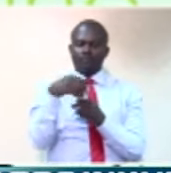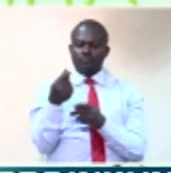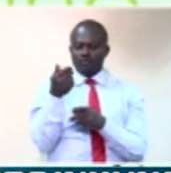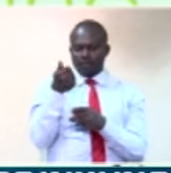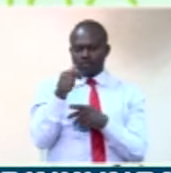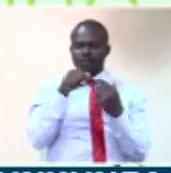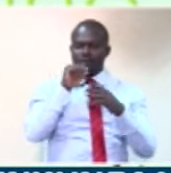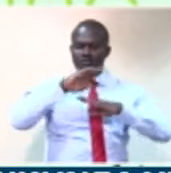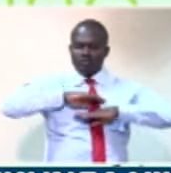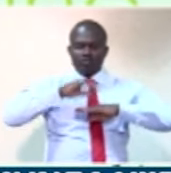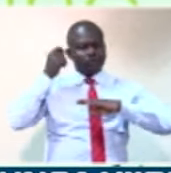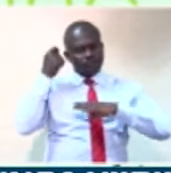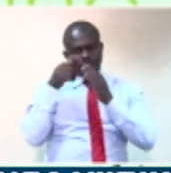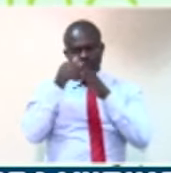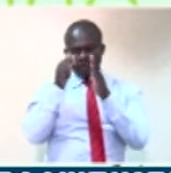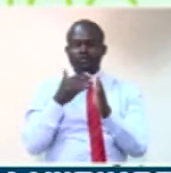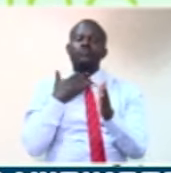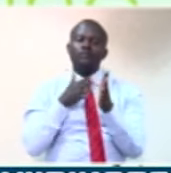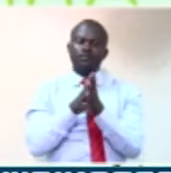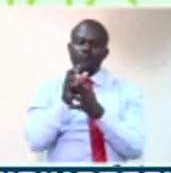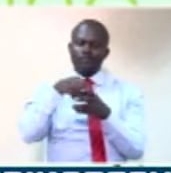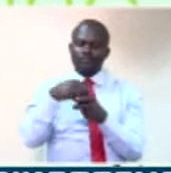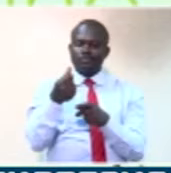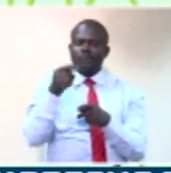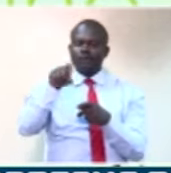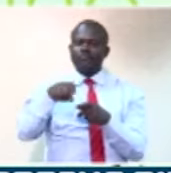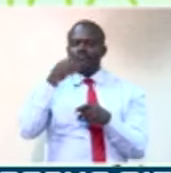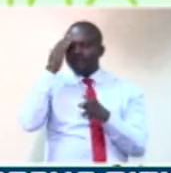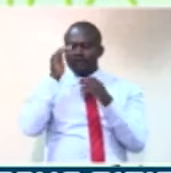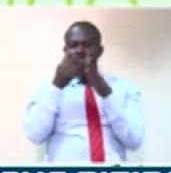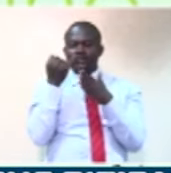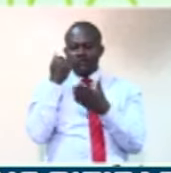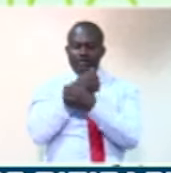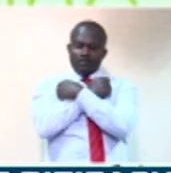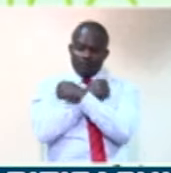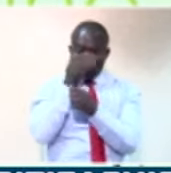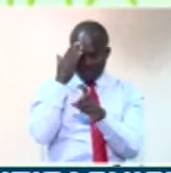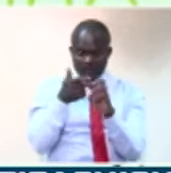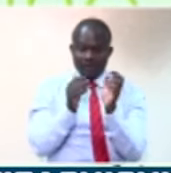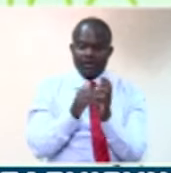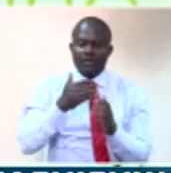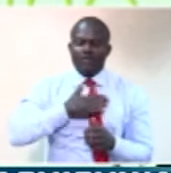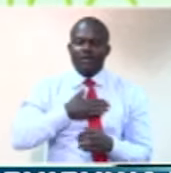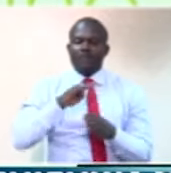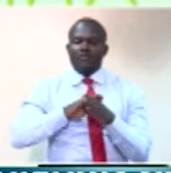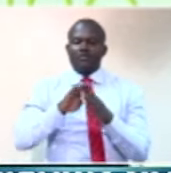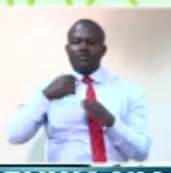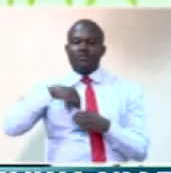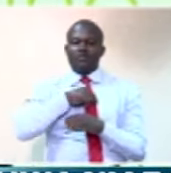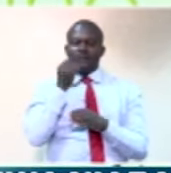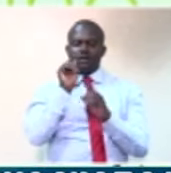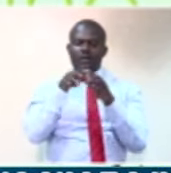ubwabyo ntibihagije. Ubu ngubu umuntu ushaka gushoramo imari akeneye kumenya ngo kuba bikundwa nanjye ndabizi, ariko jyewe business yanjye ninza